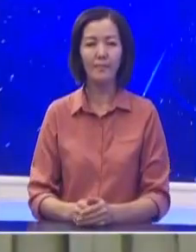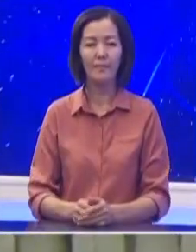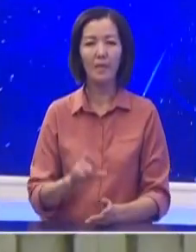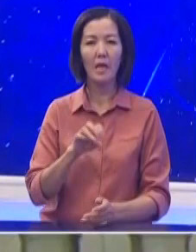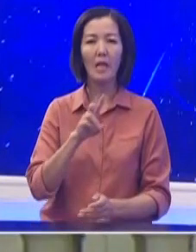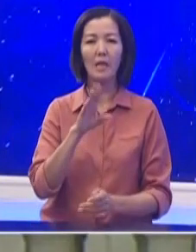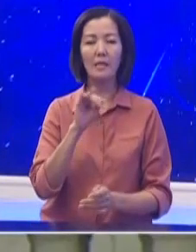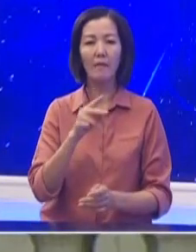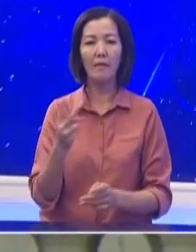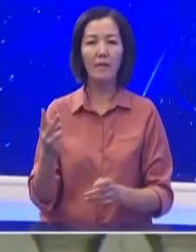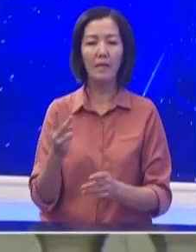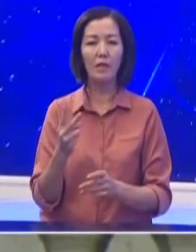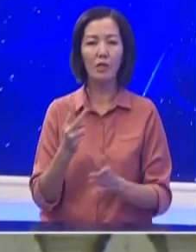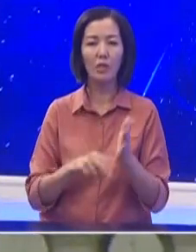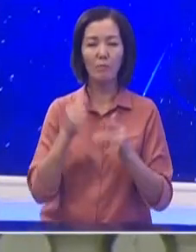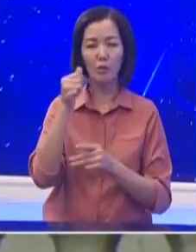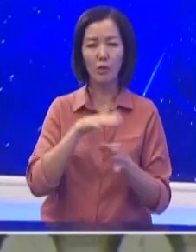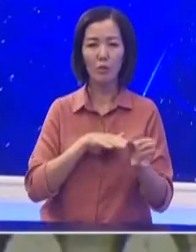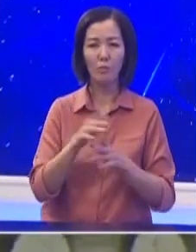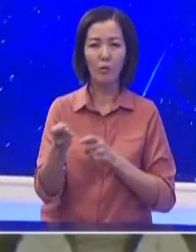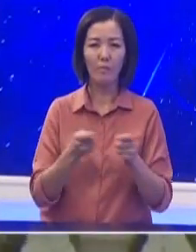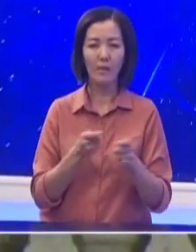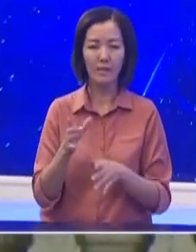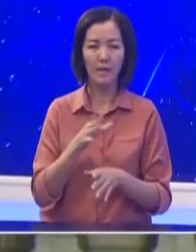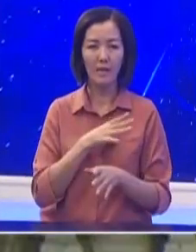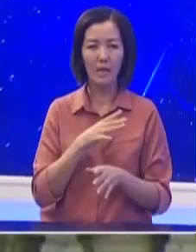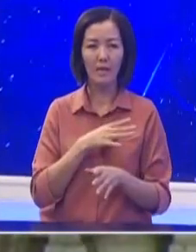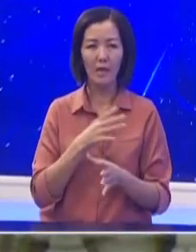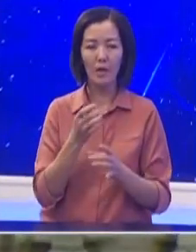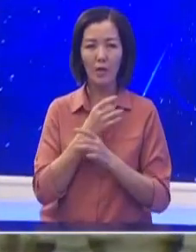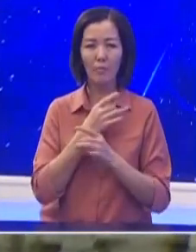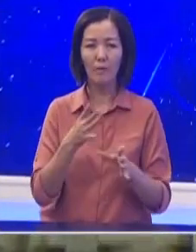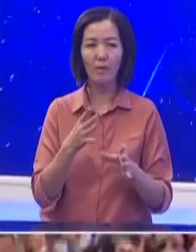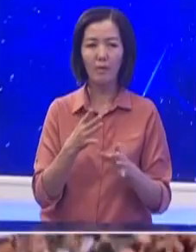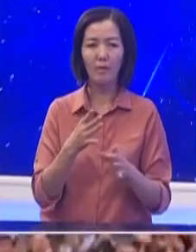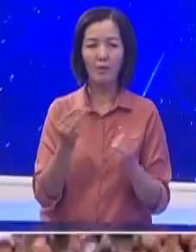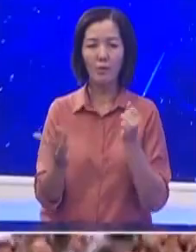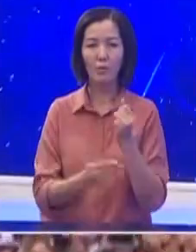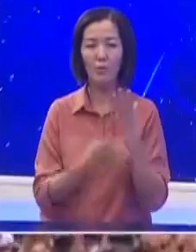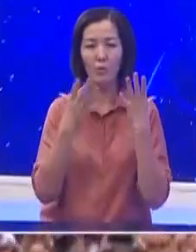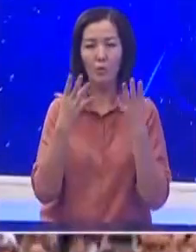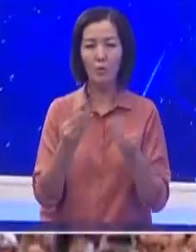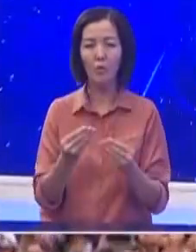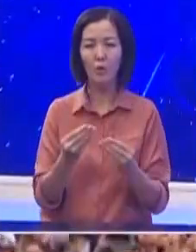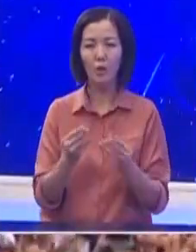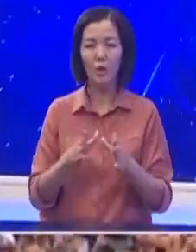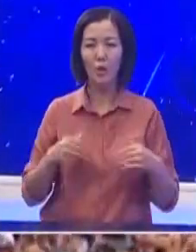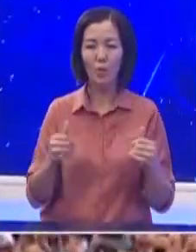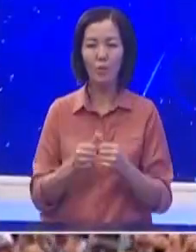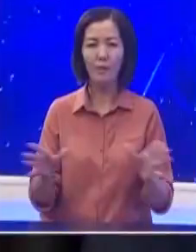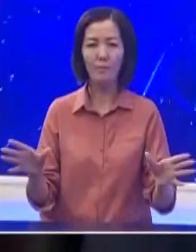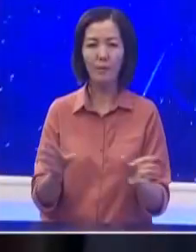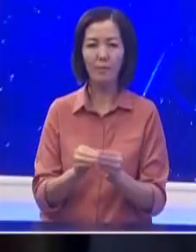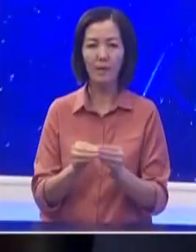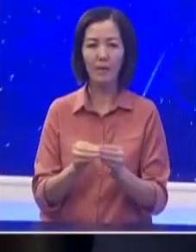Елизавета II-нің таққа отырғанына биыл 70 жыл. Мерейлі датаға орай ұйымдастырылған мерекелік шаралардың соңғы күнінде патшайым отбасымен